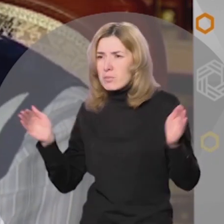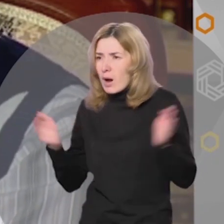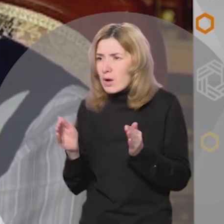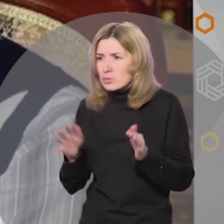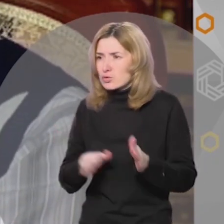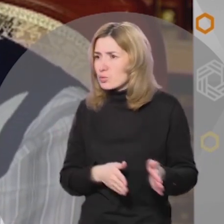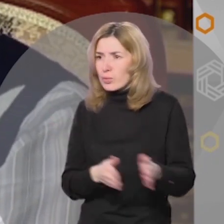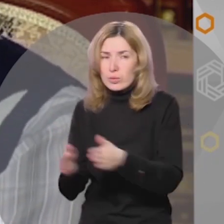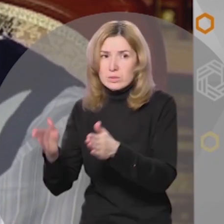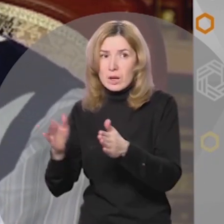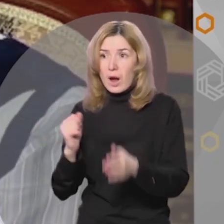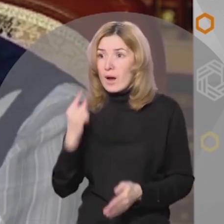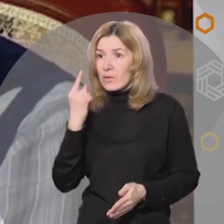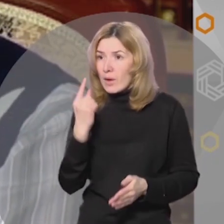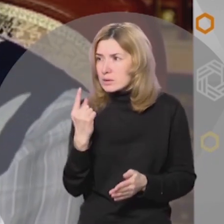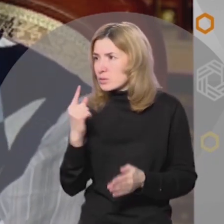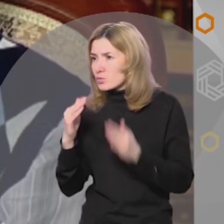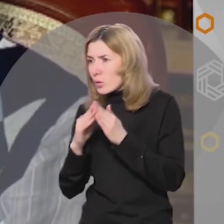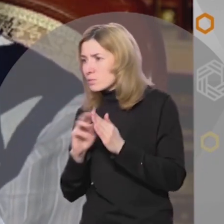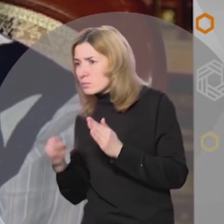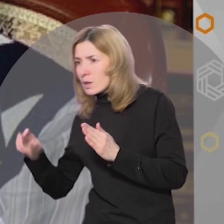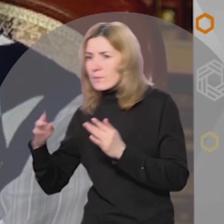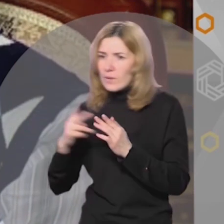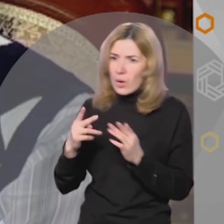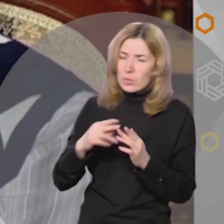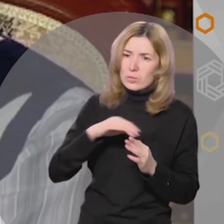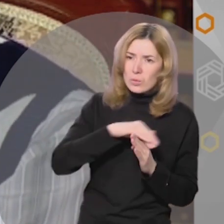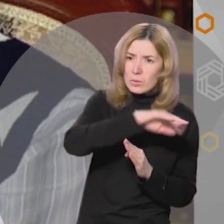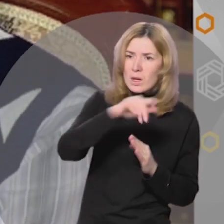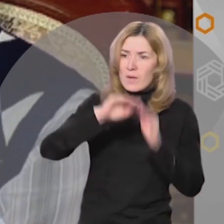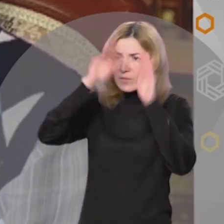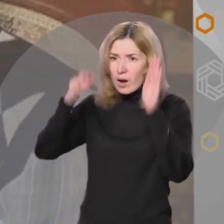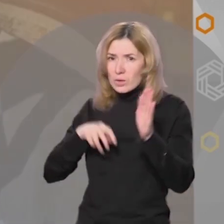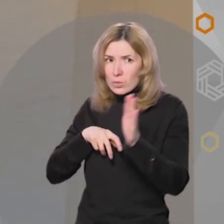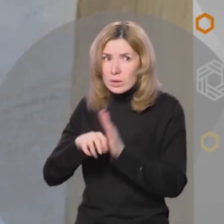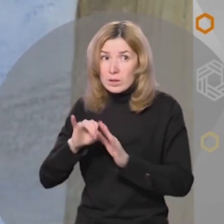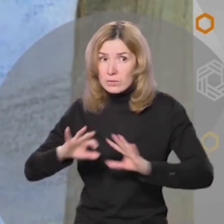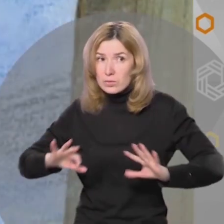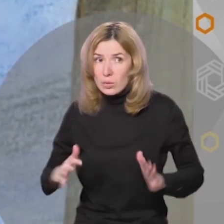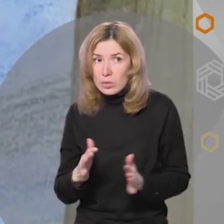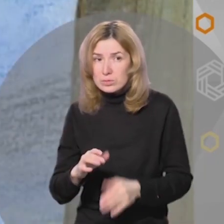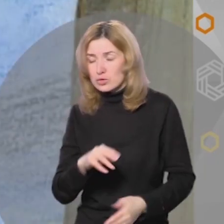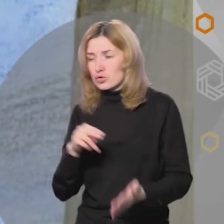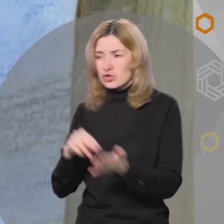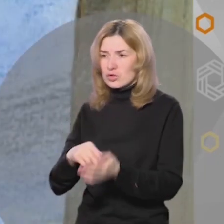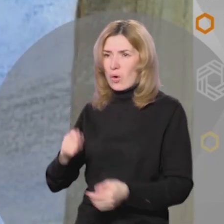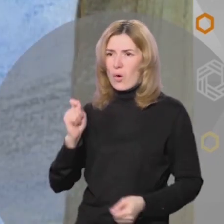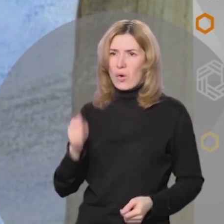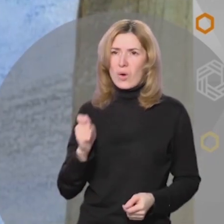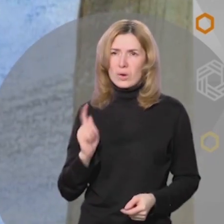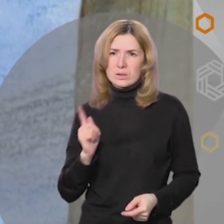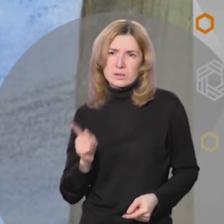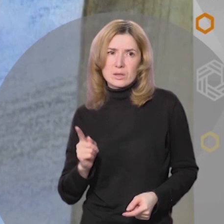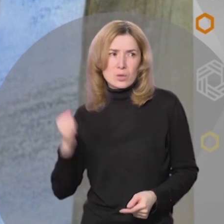выбирая путь покороче. Обогнул один дом, второй, свернул в арку и... «Стой,